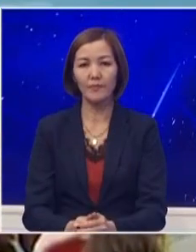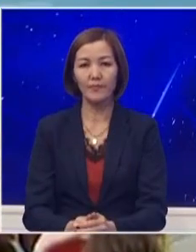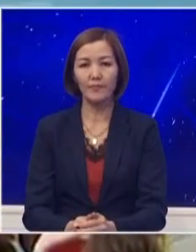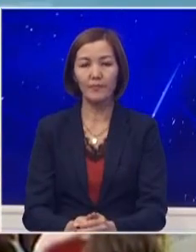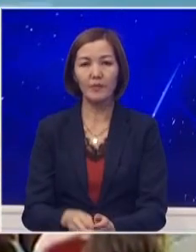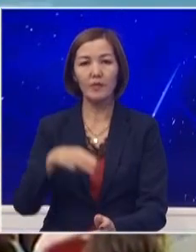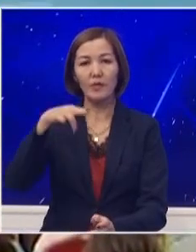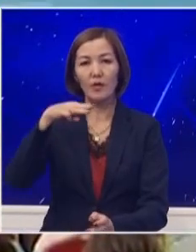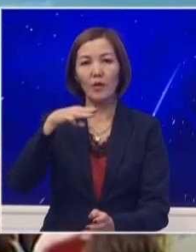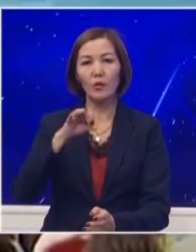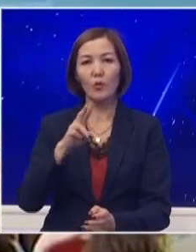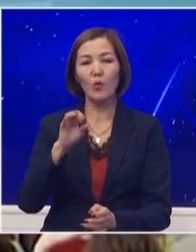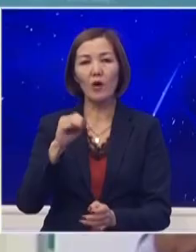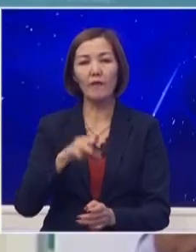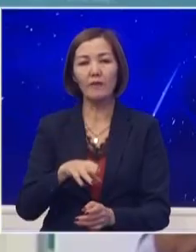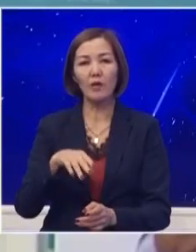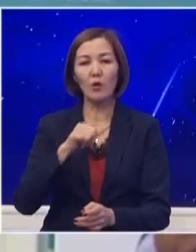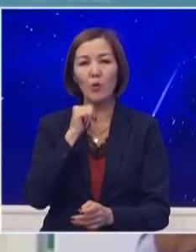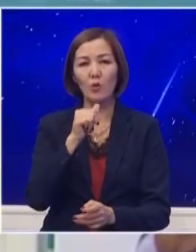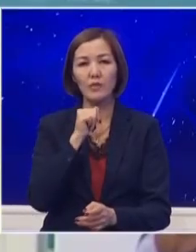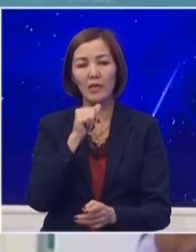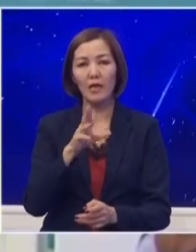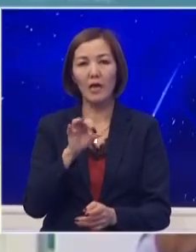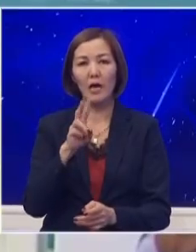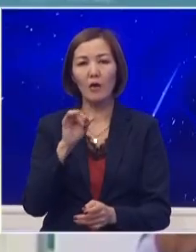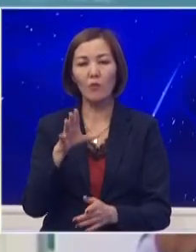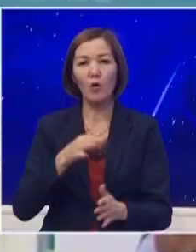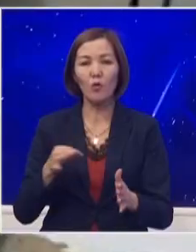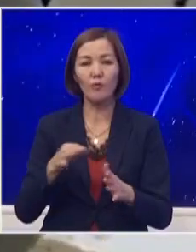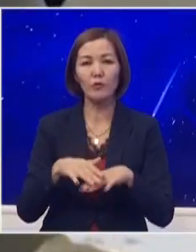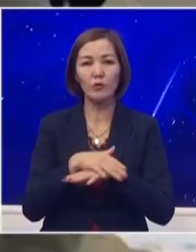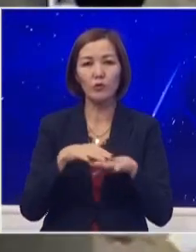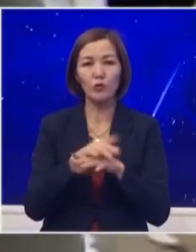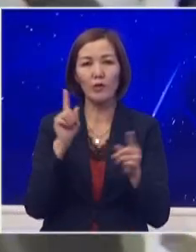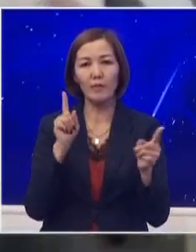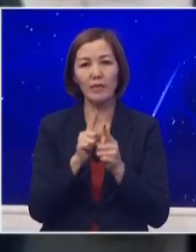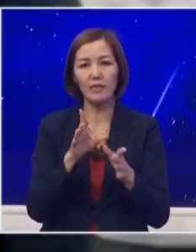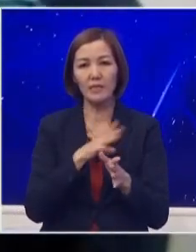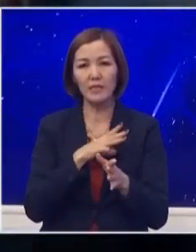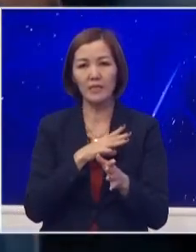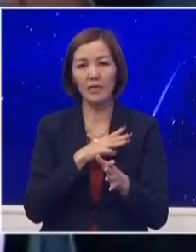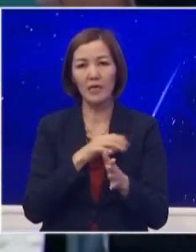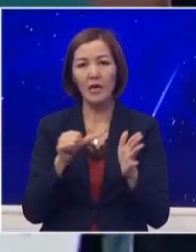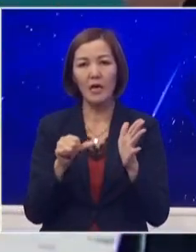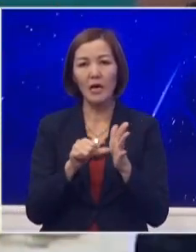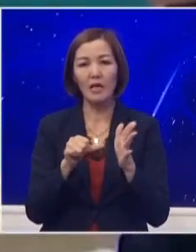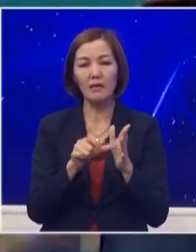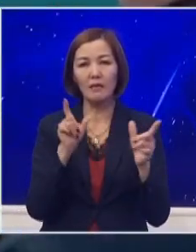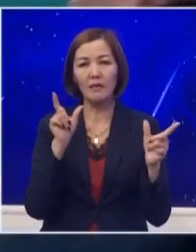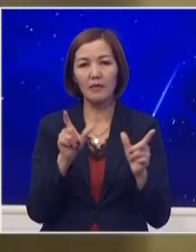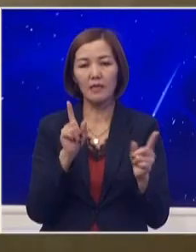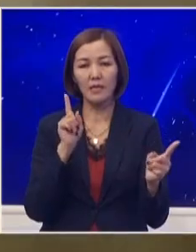Қасым Жомарт Тоқаевтың штабы Қостанай мен Ақмола облыстарының тұрғындарымен жүздесті. Сапар аясында 6-тан астам кездесу